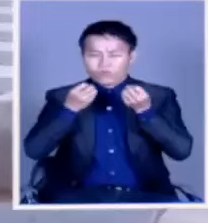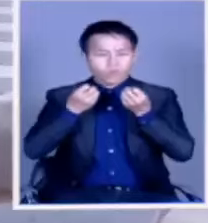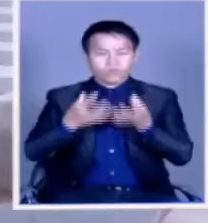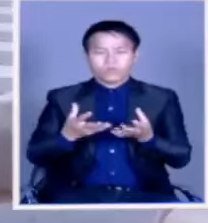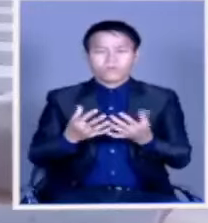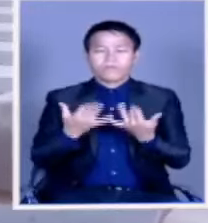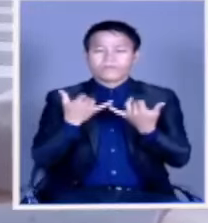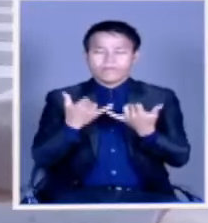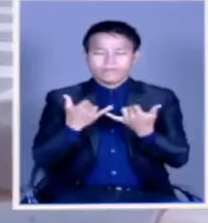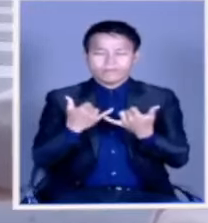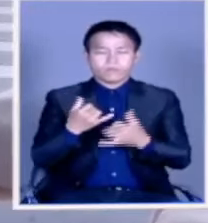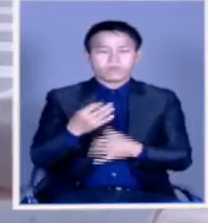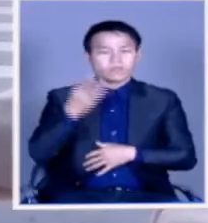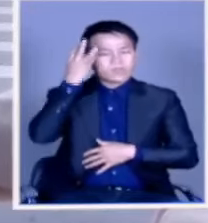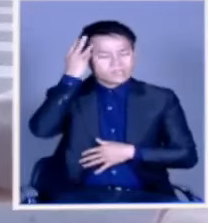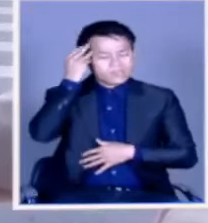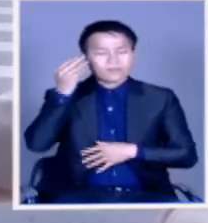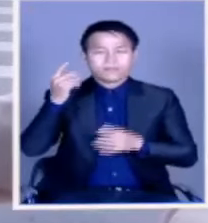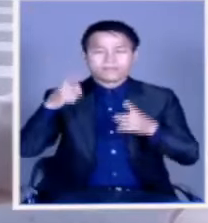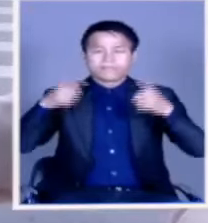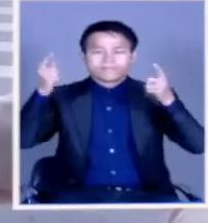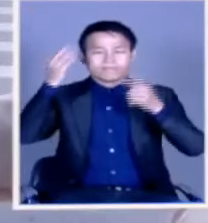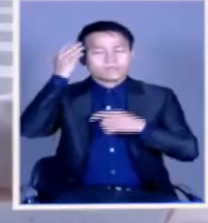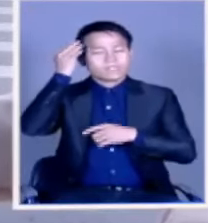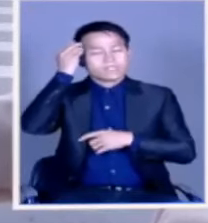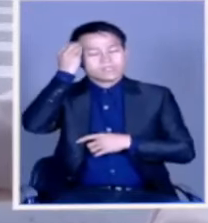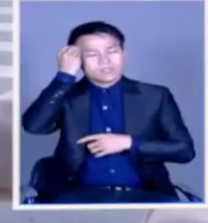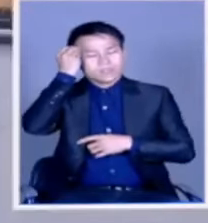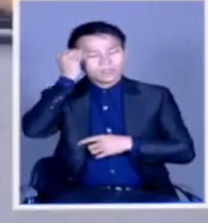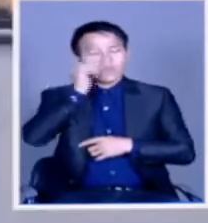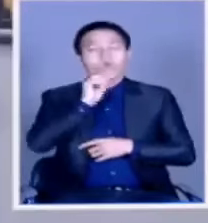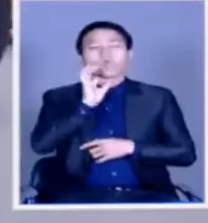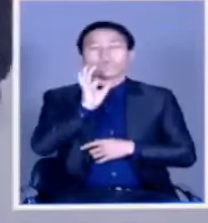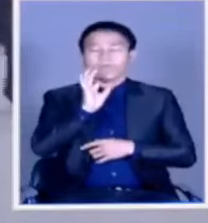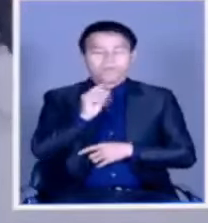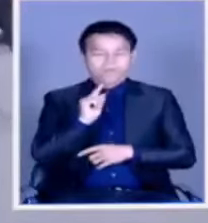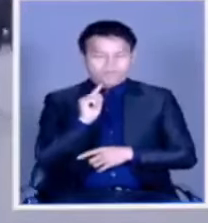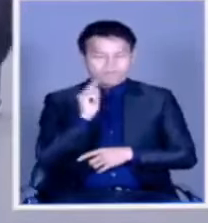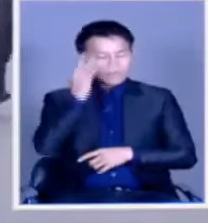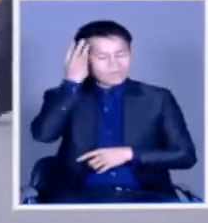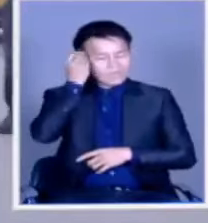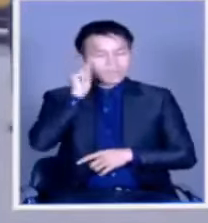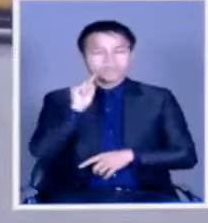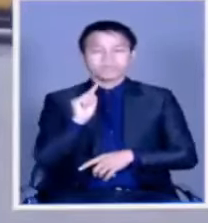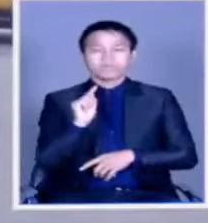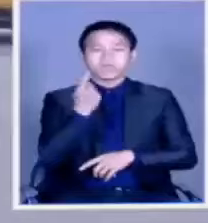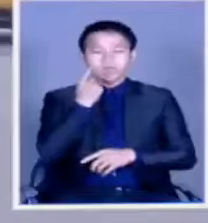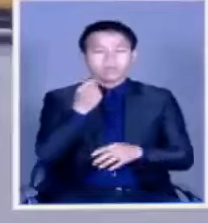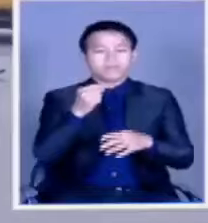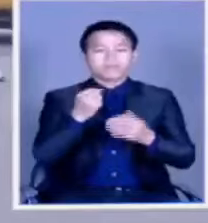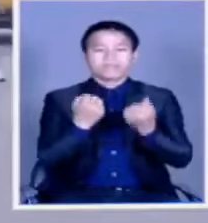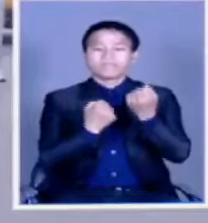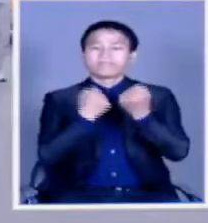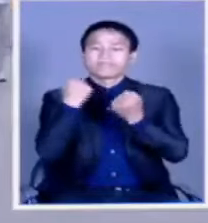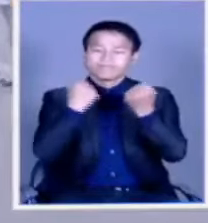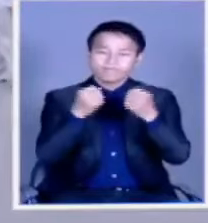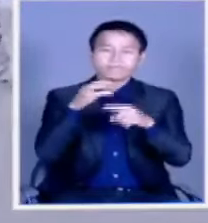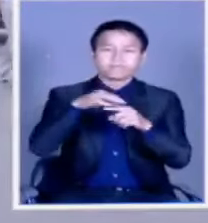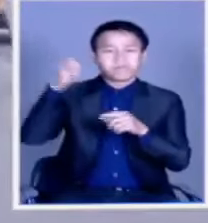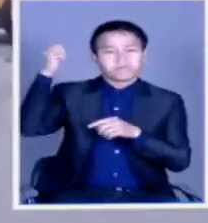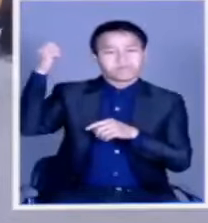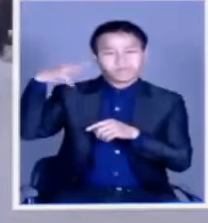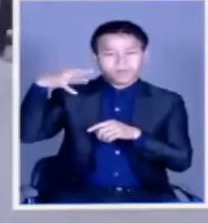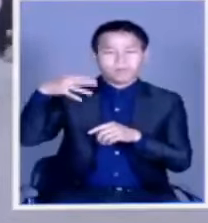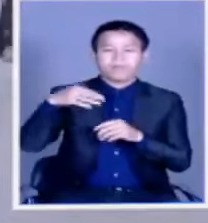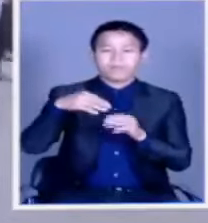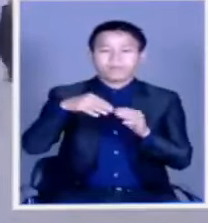นี้เนาะรัฐบาลเพิ่นก็ได้เห็นความสำคัญว่าเฮาสิหมุนใส้เนื้อใดเพื่อนำใส้แรงพลังงานภายในของพวกเขานี้เนาะเพื่อลดพร